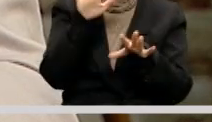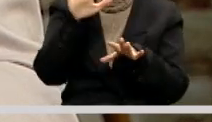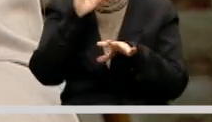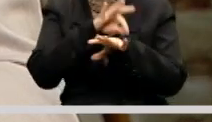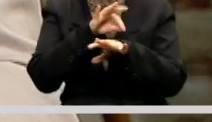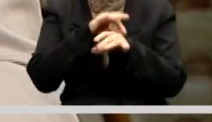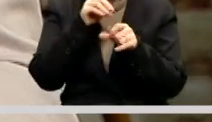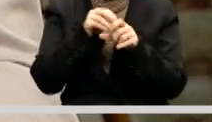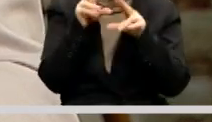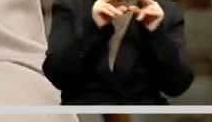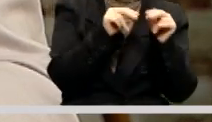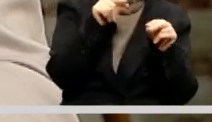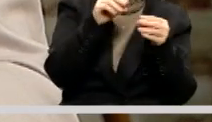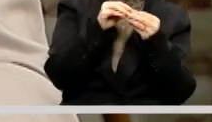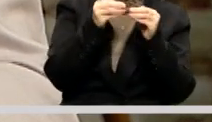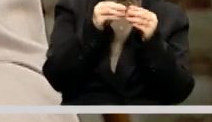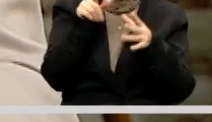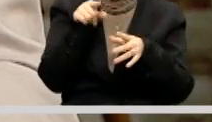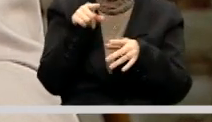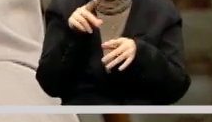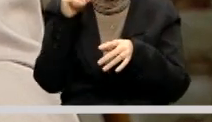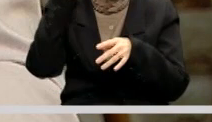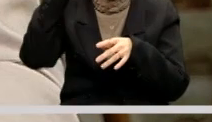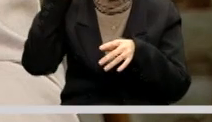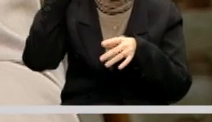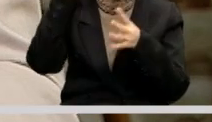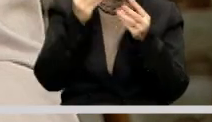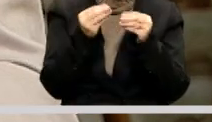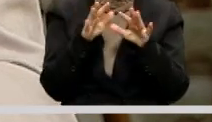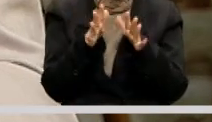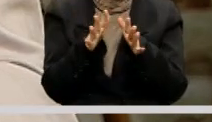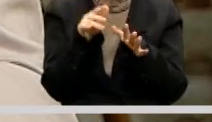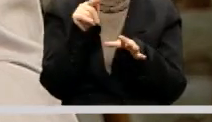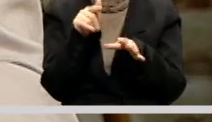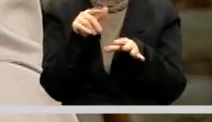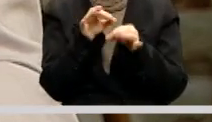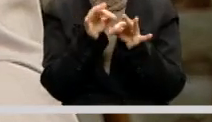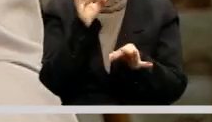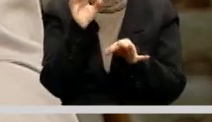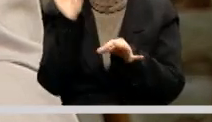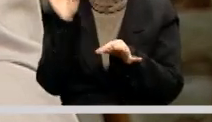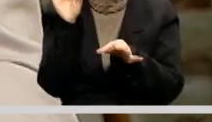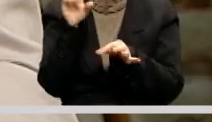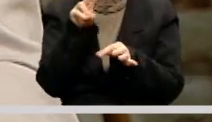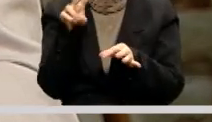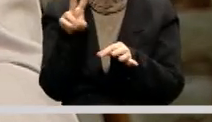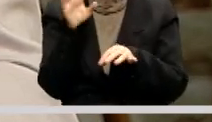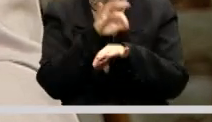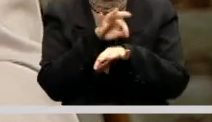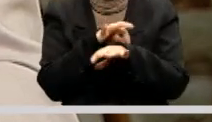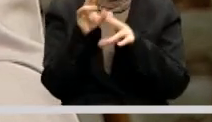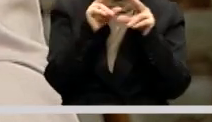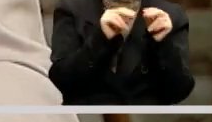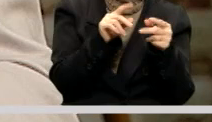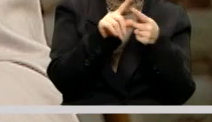yerde. Hatta o sırada rüya da görebiliyor. Ve bu kişiler gün içinde 15-20 dakika uyuyorlar durdukları yerde ve dinlendirici de bir